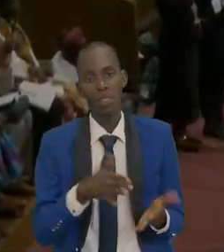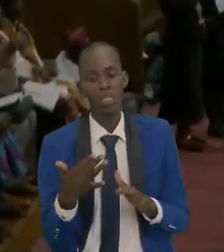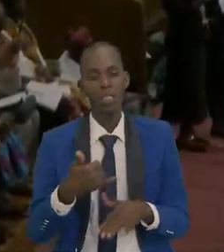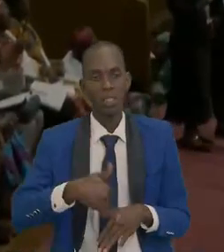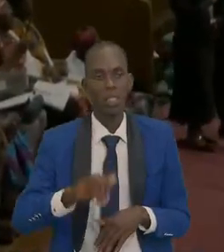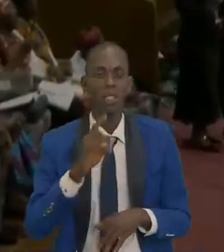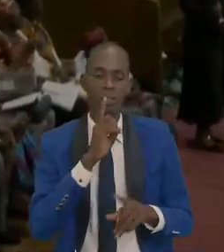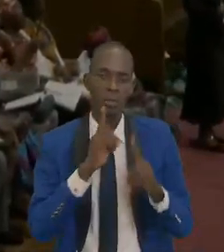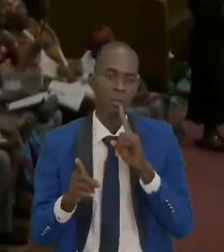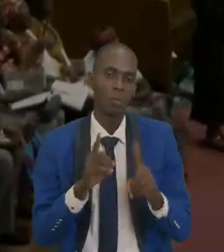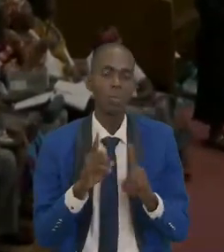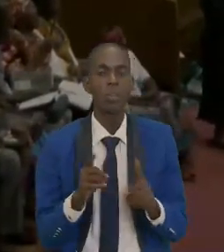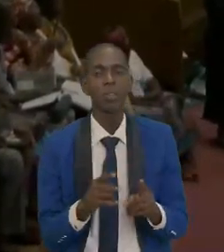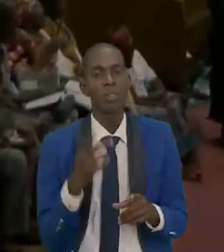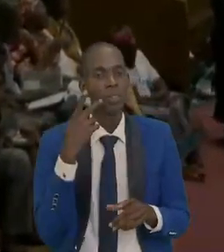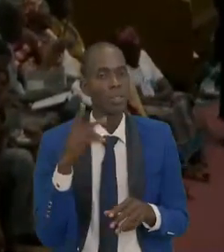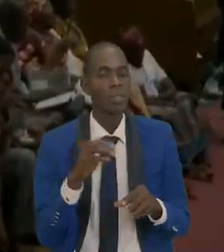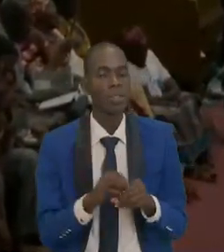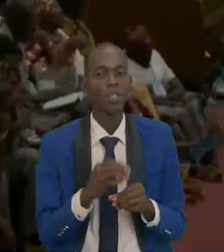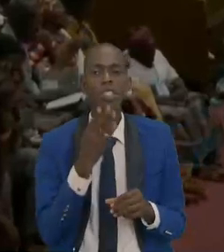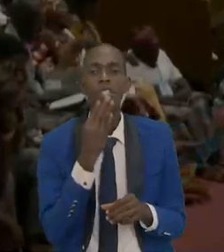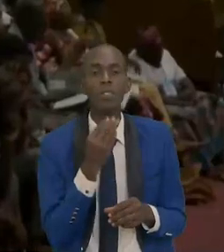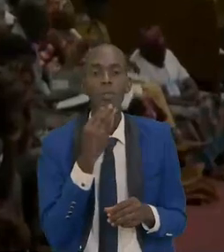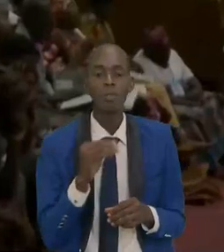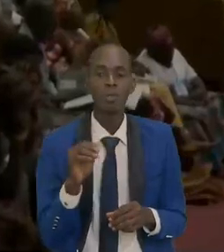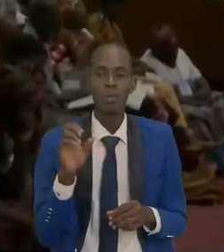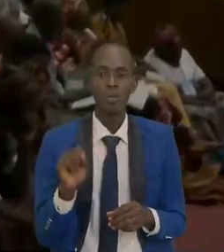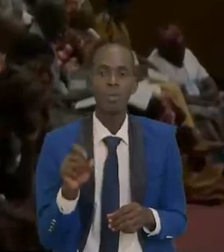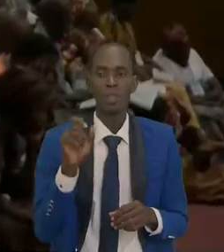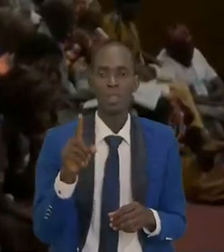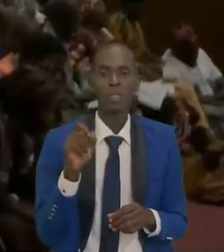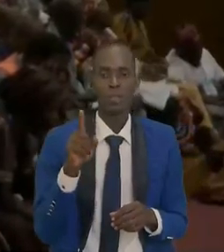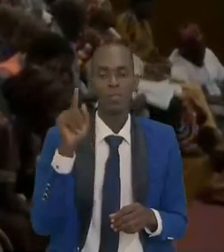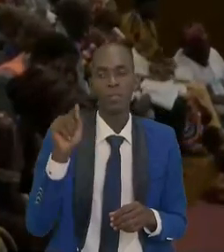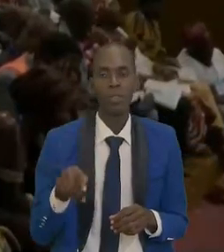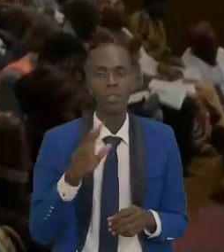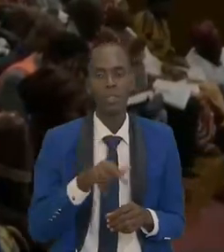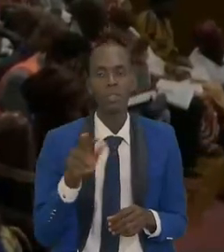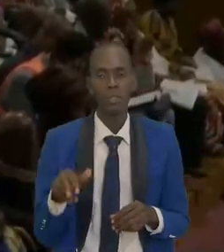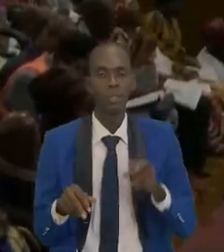Voyez ce même chapitre, Hébreux 11 toujours, le verset 33.